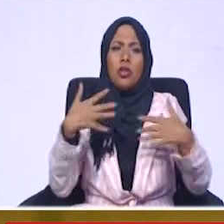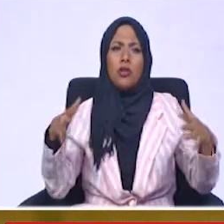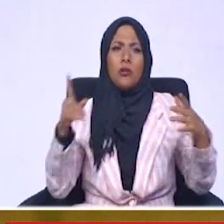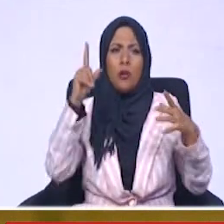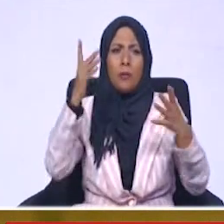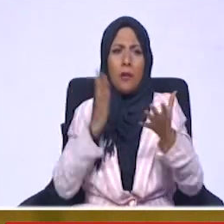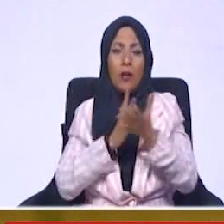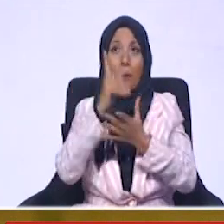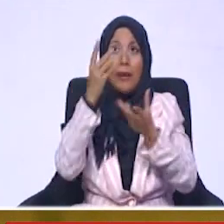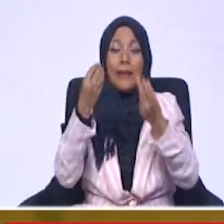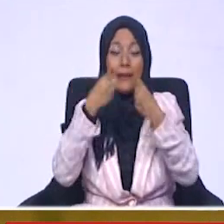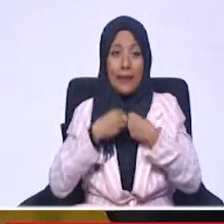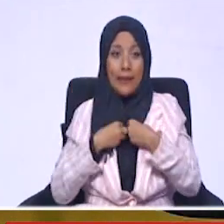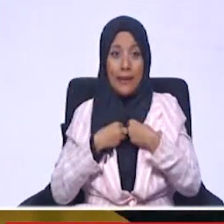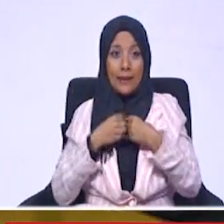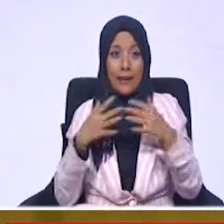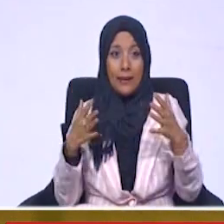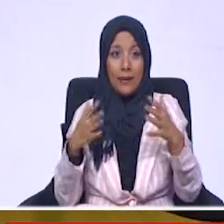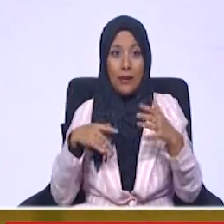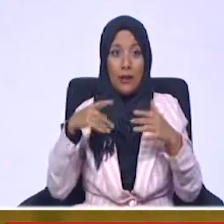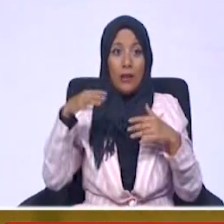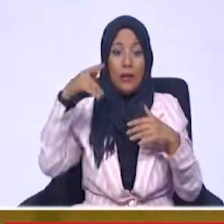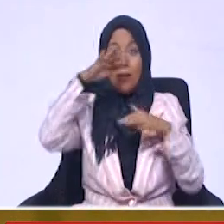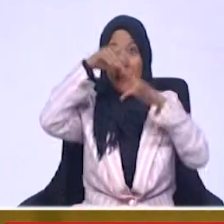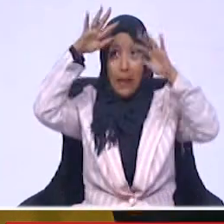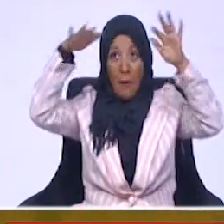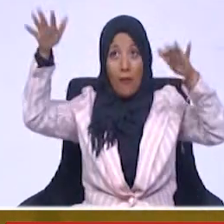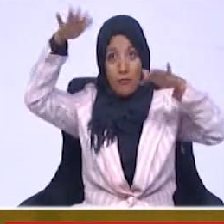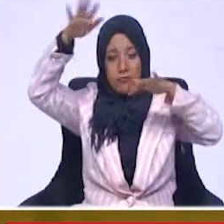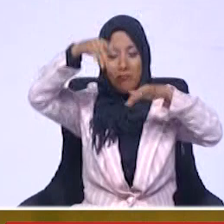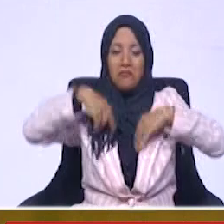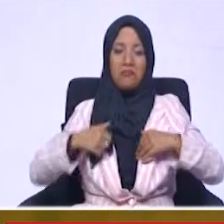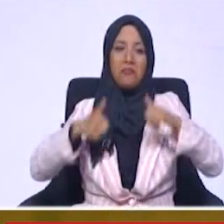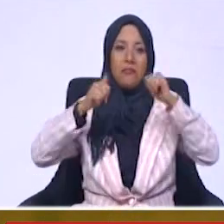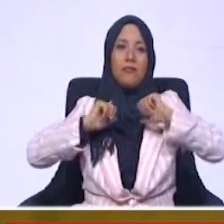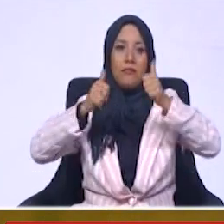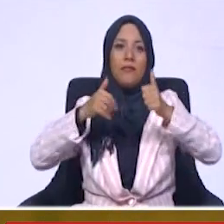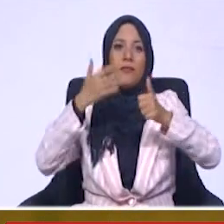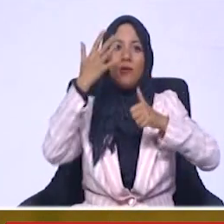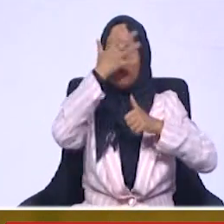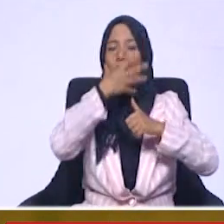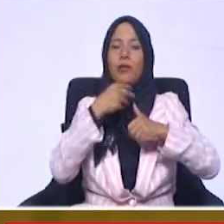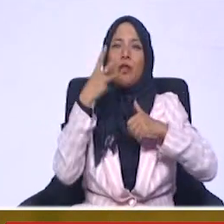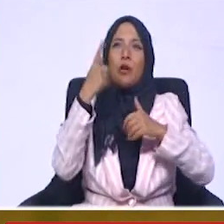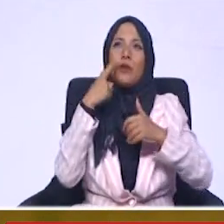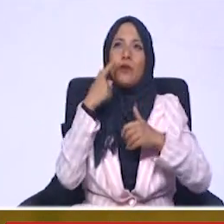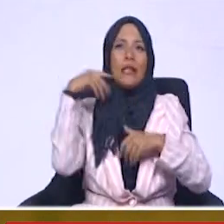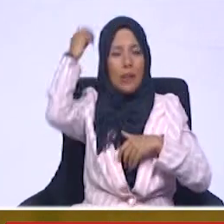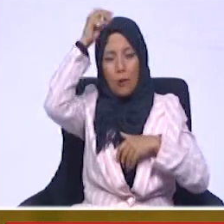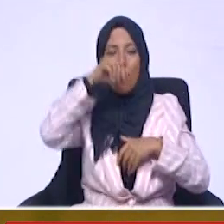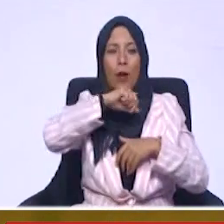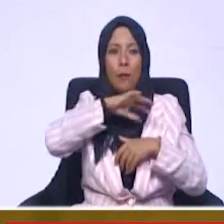رمني الله تعالى من فوق سبع سماوات برؤيه حبيب المصطفى صلى الله عليه